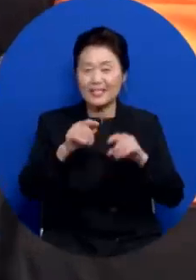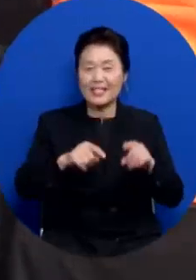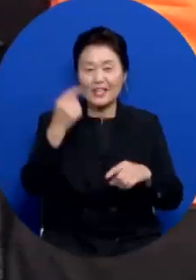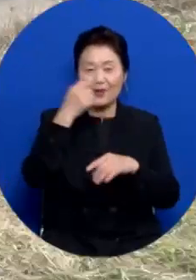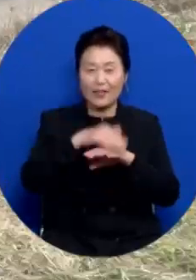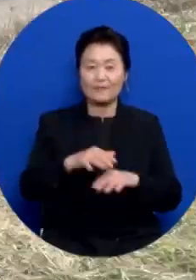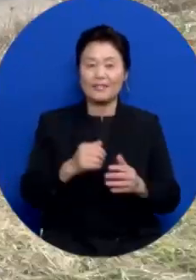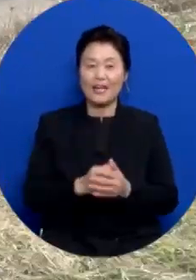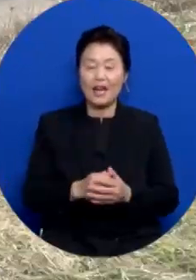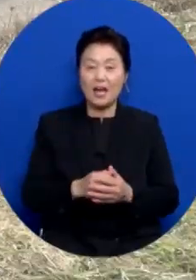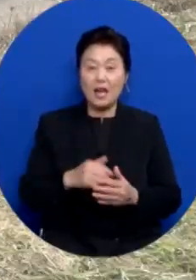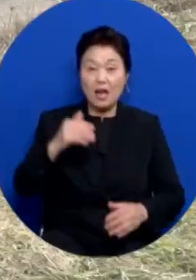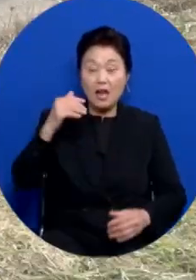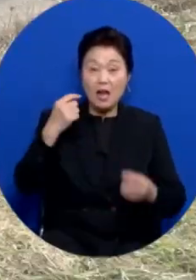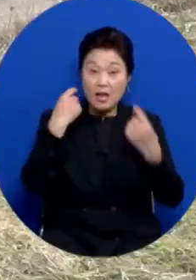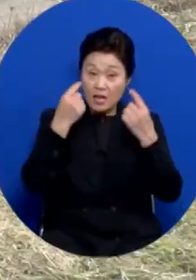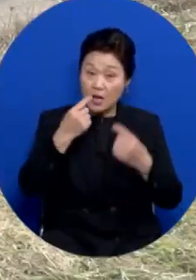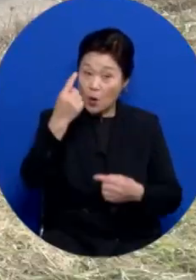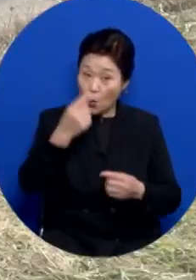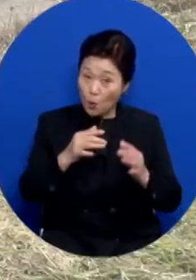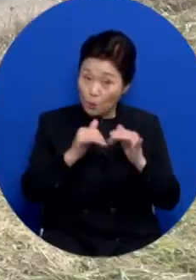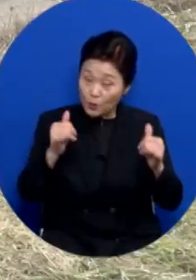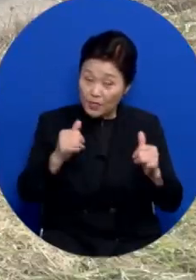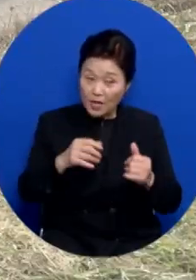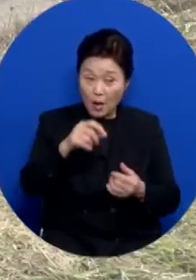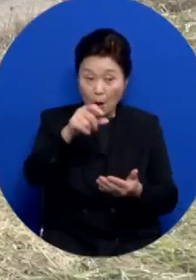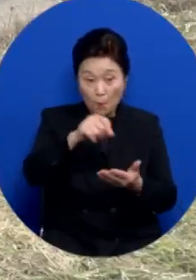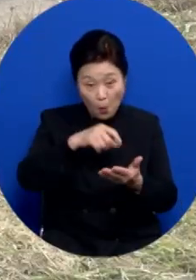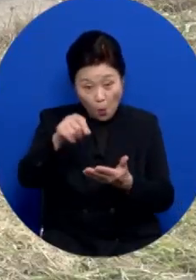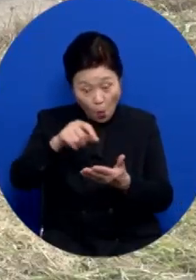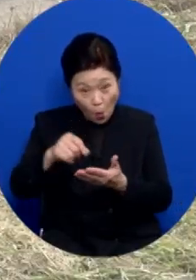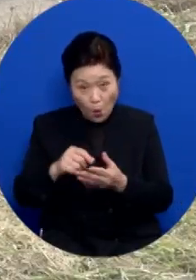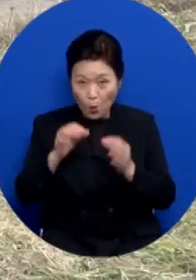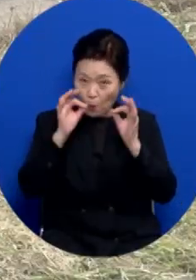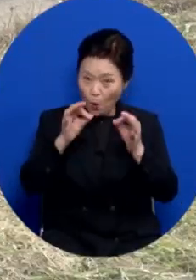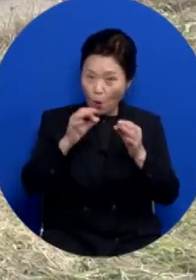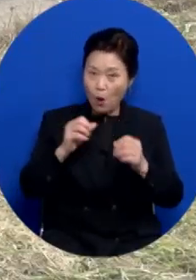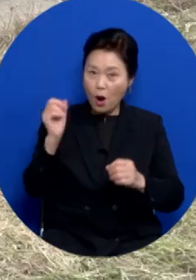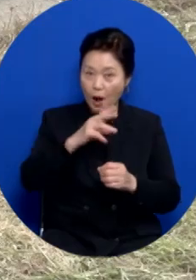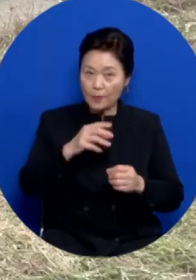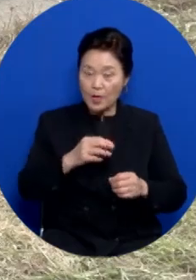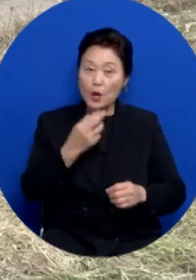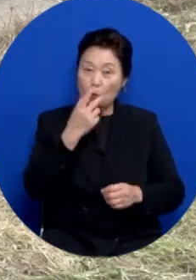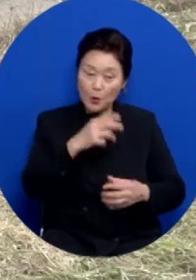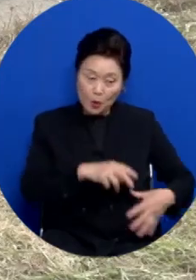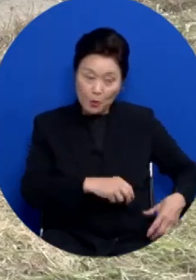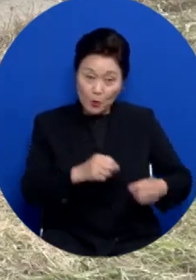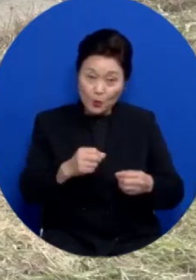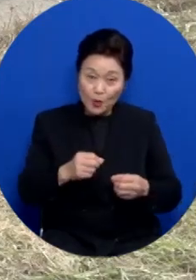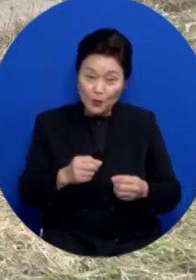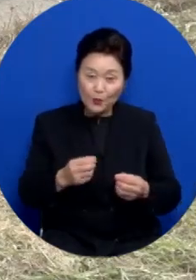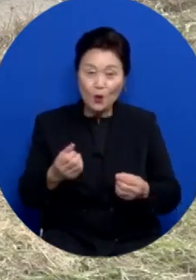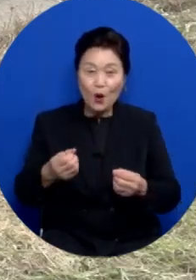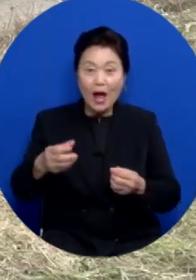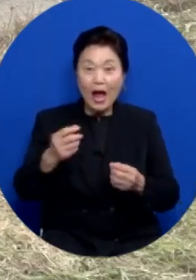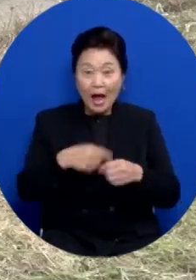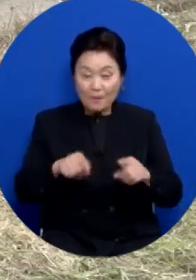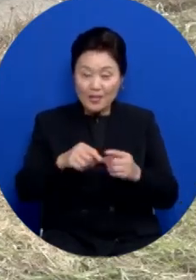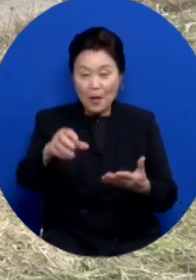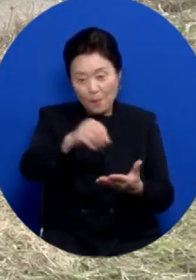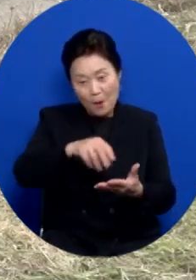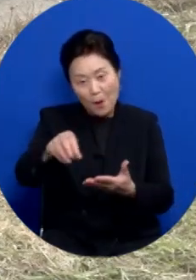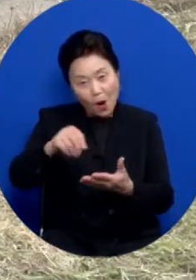계시던 분이 저희 쓰레기 줍는 모습을 보시면서 갑자기 비닐봉지를 꺼내들면서 같이 쓰레기를 주시는 장면을 보게